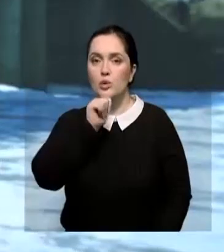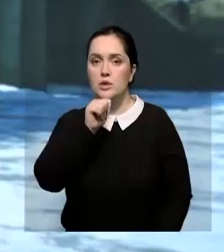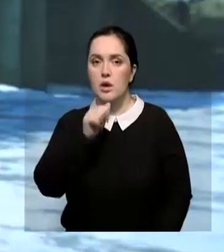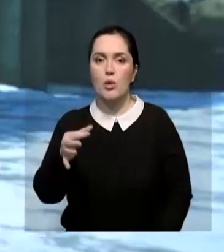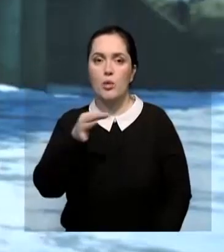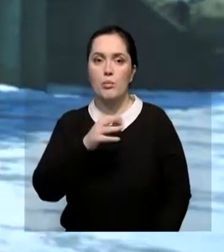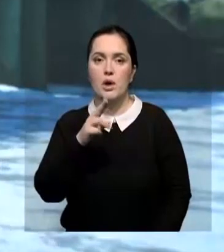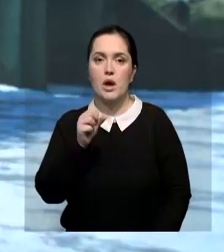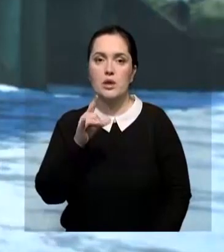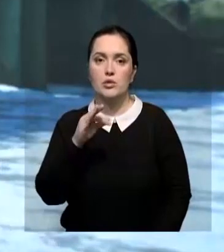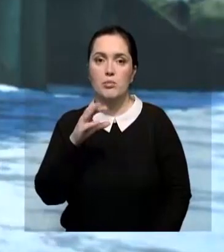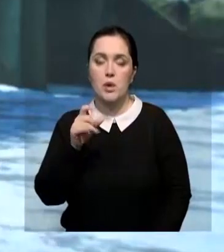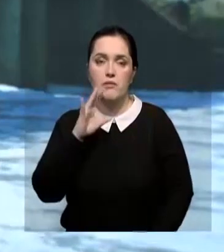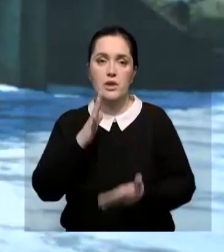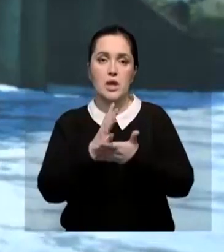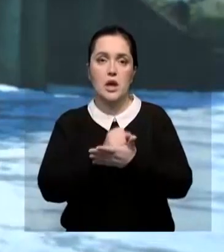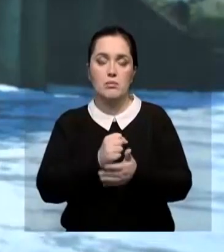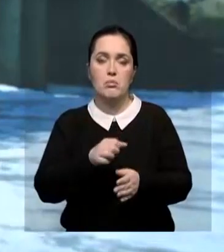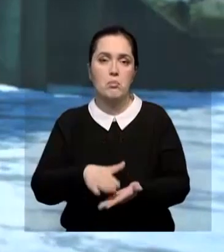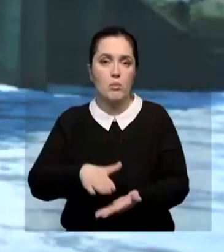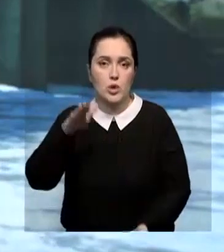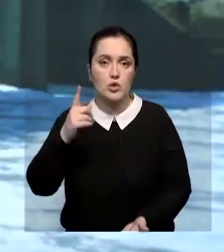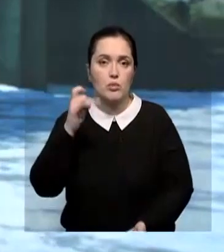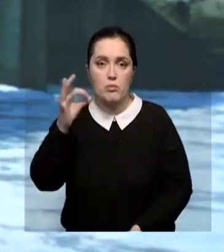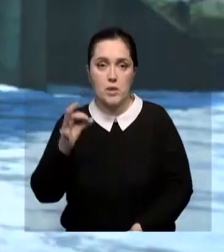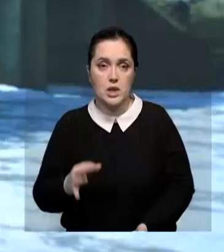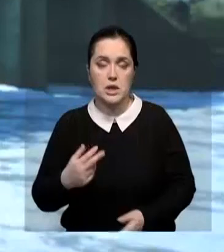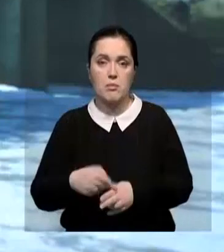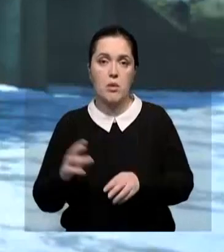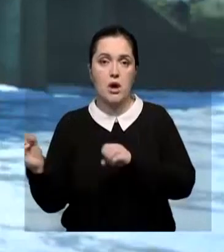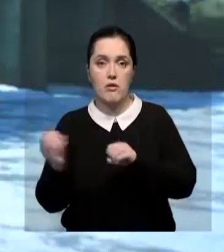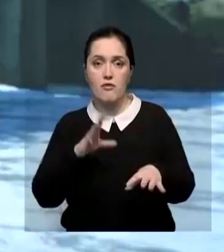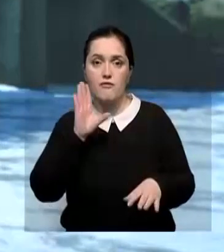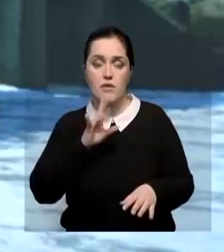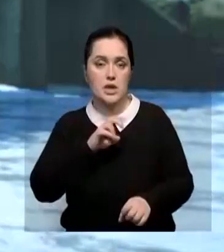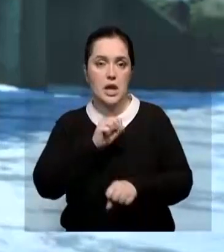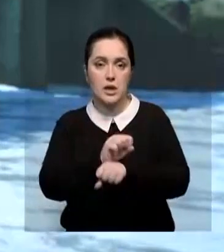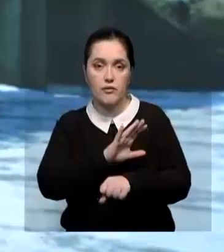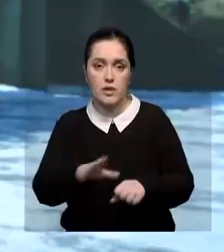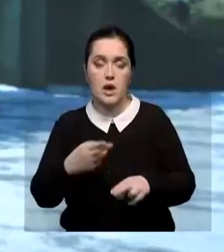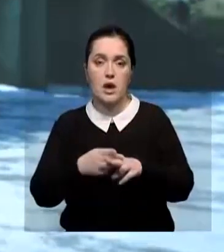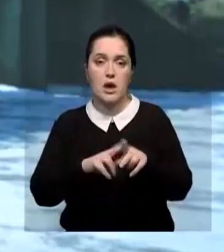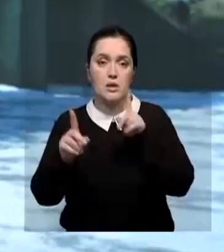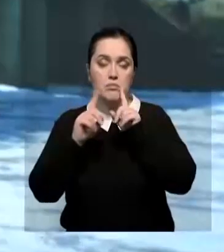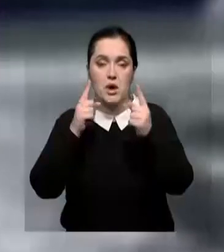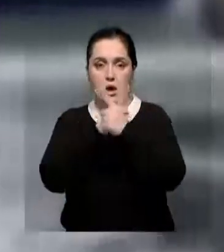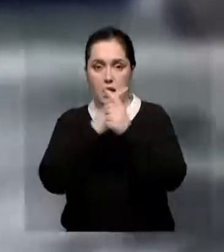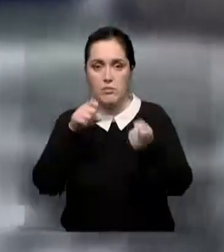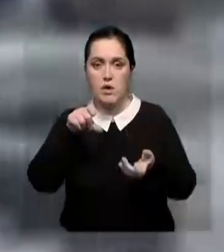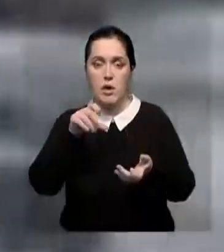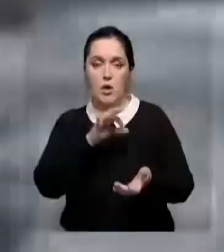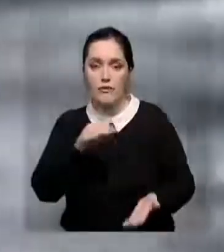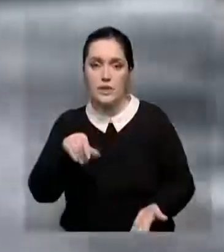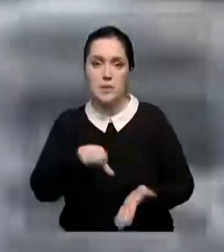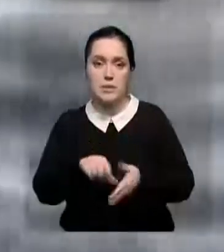Кустанайской области Харатумарское водохранилище наполнено почти на 100%. При этом сброс воды там не останавливается. Об этом на брифинге